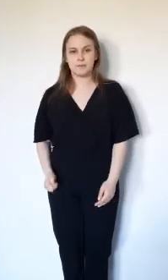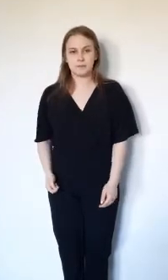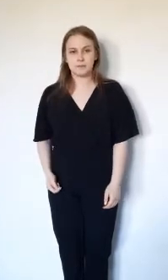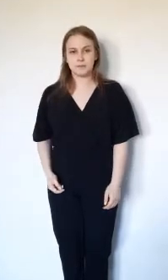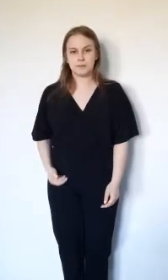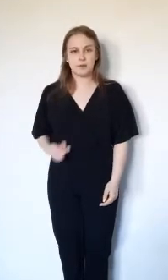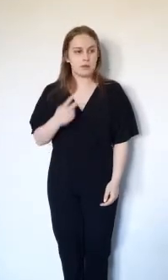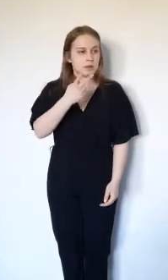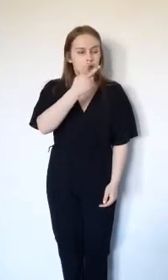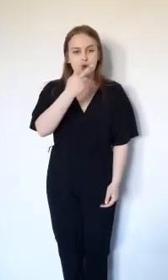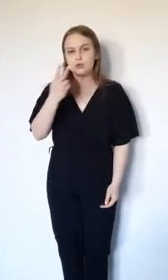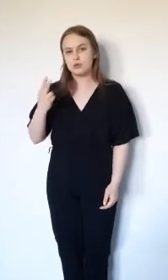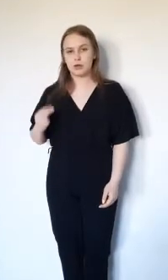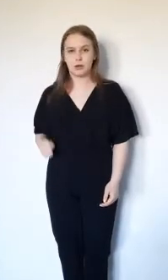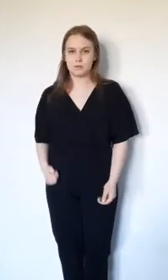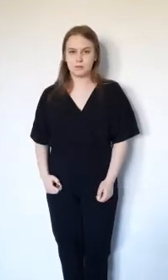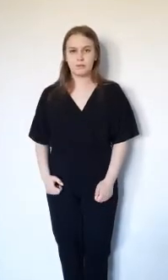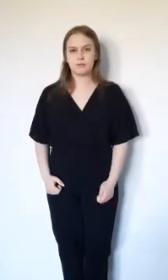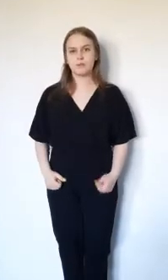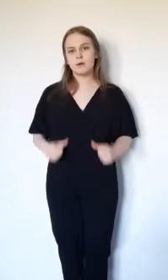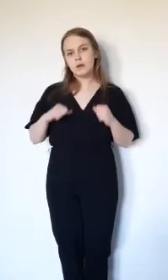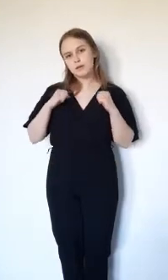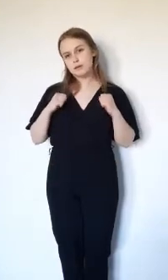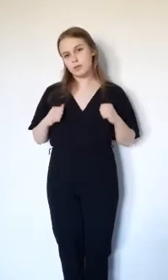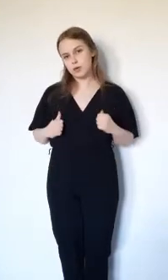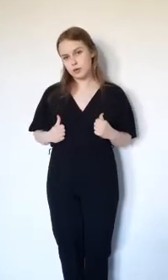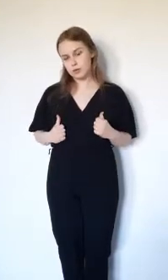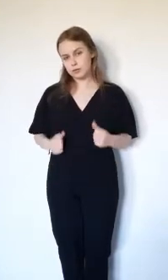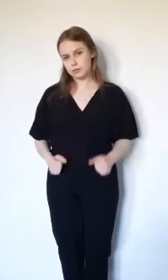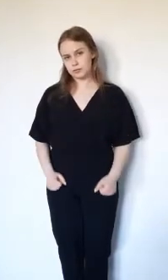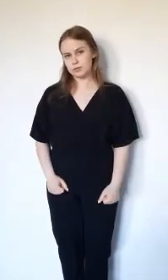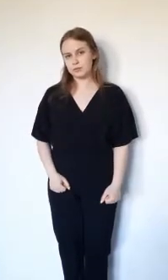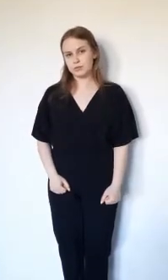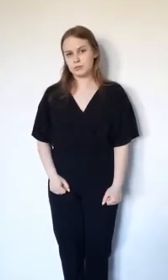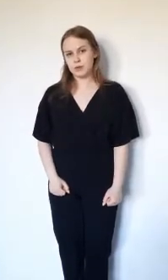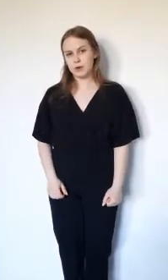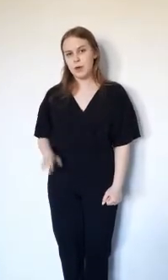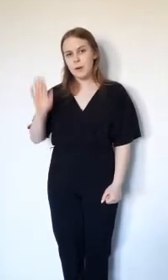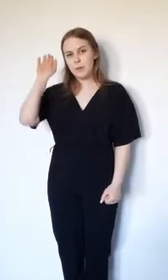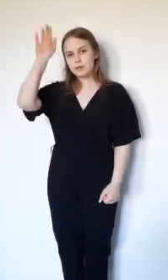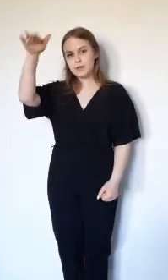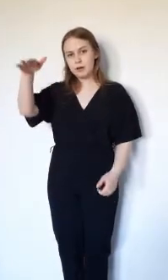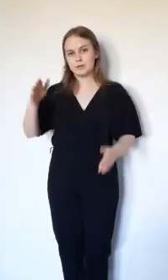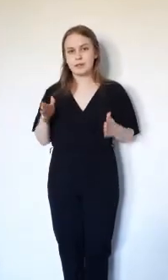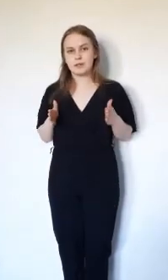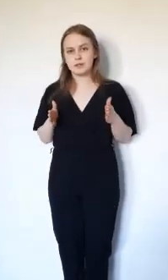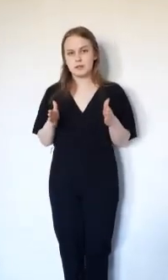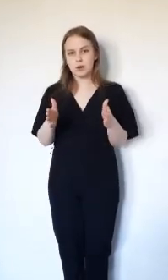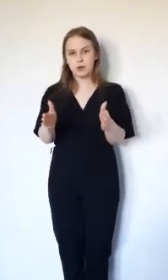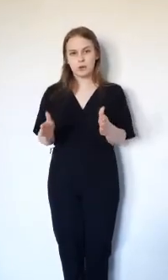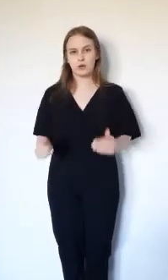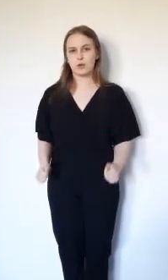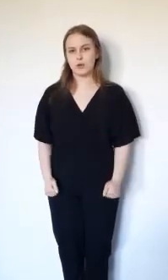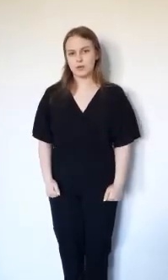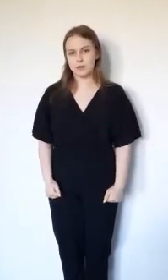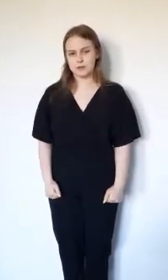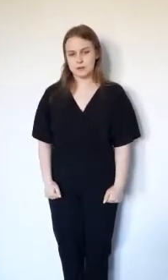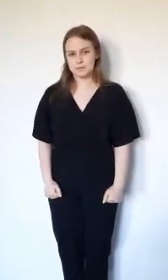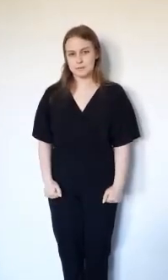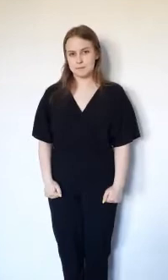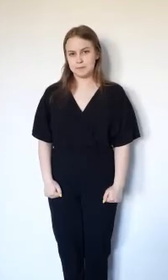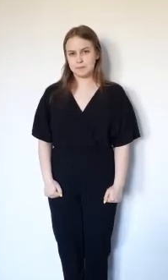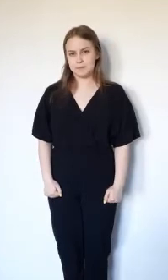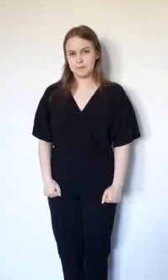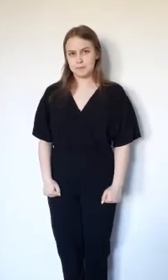wiem. Poszukam spokoju po tamtej stronie